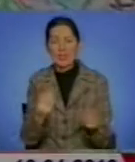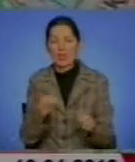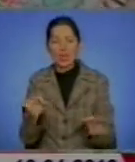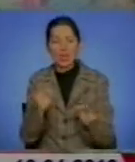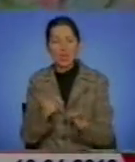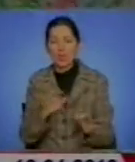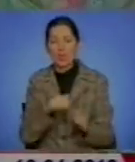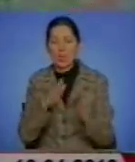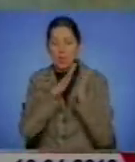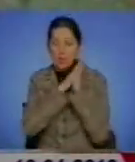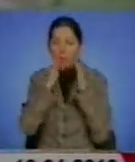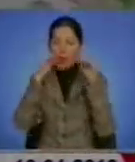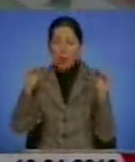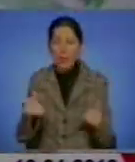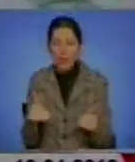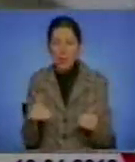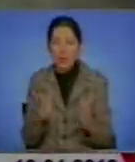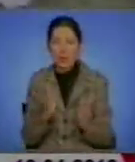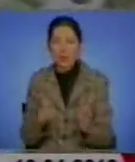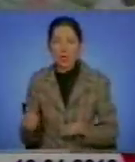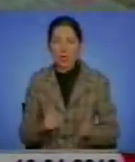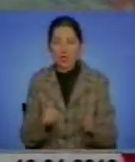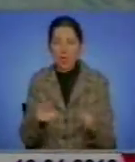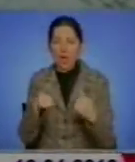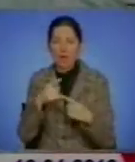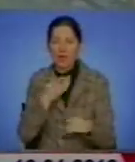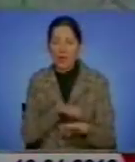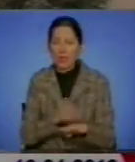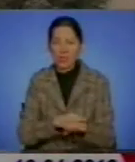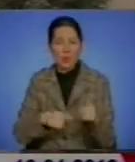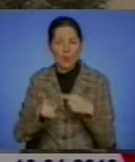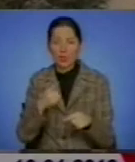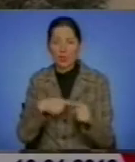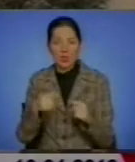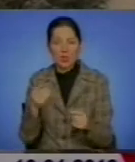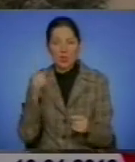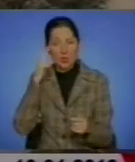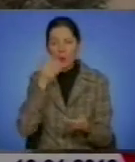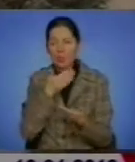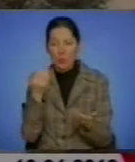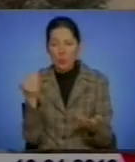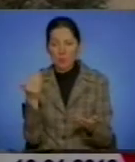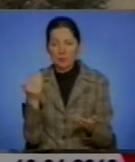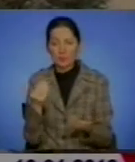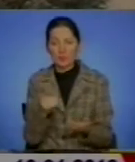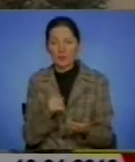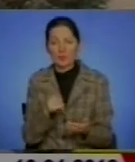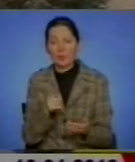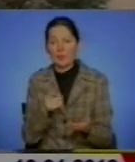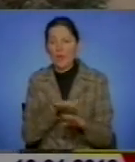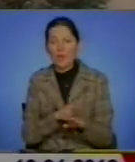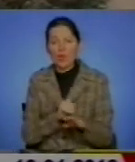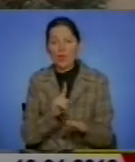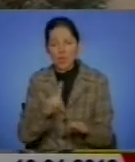І хоча шлях нелегкий, повернути назад думок не виникає. Долучився вже на другому етапі. Щодо того, важко чи ні, то звісно,